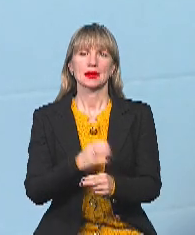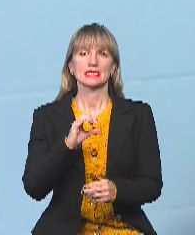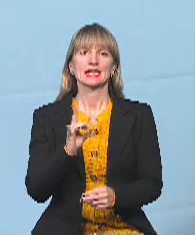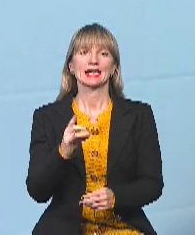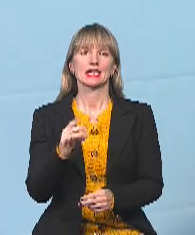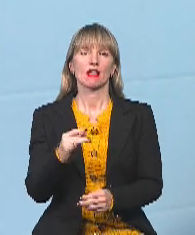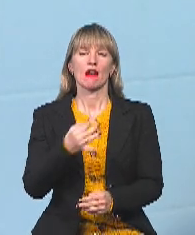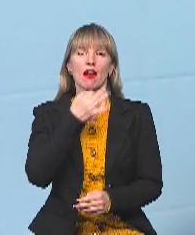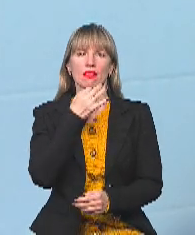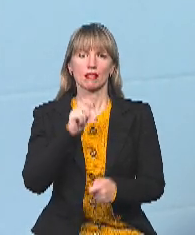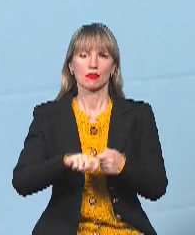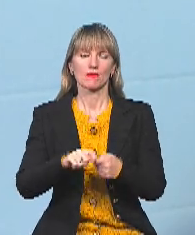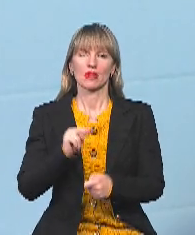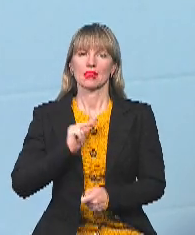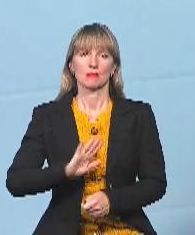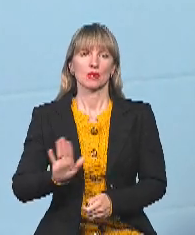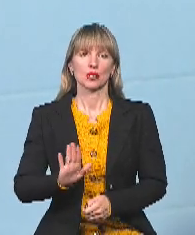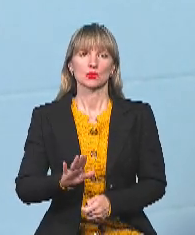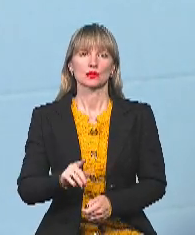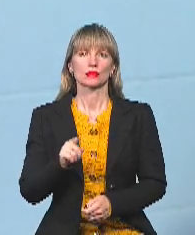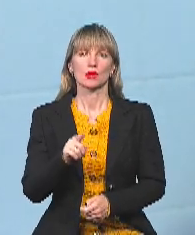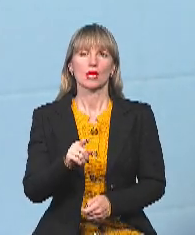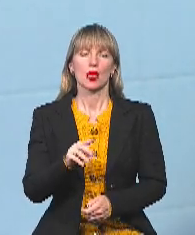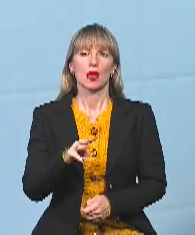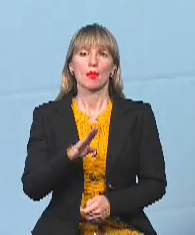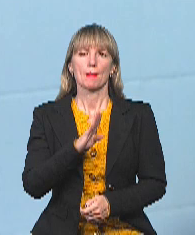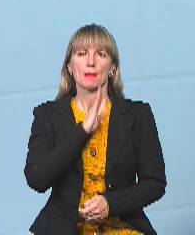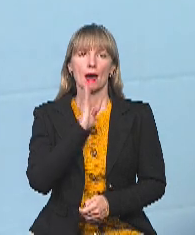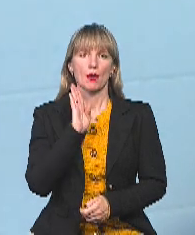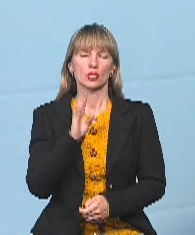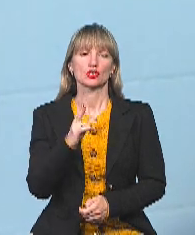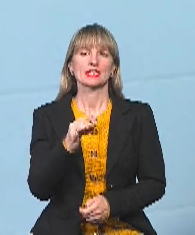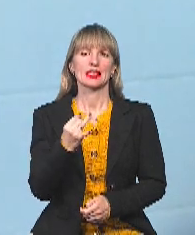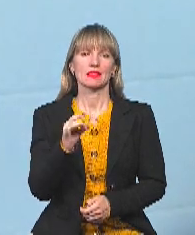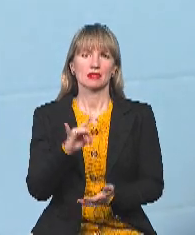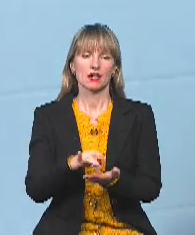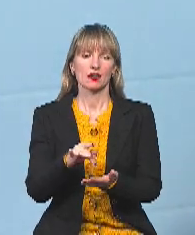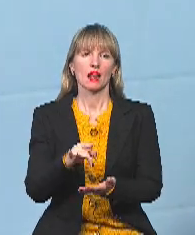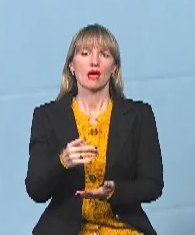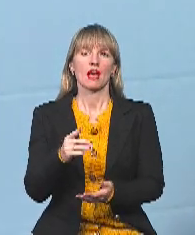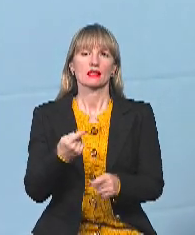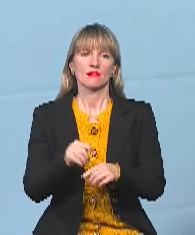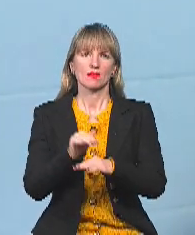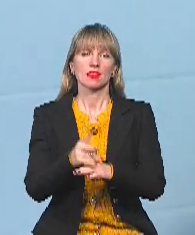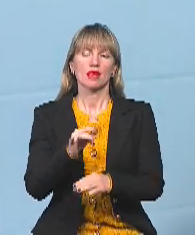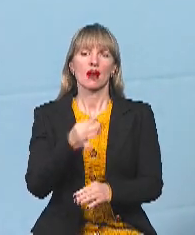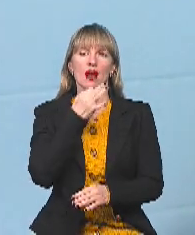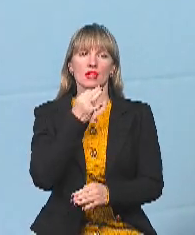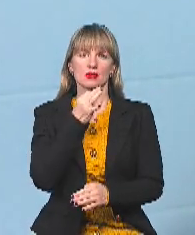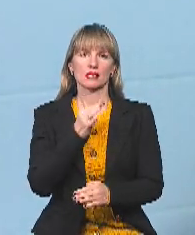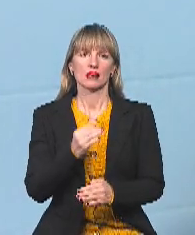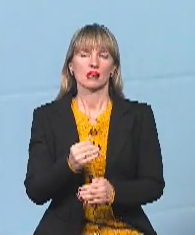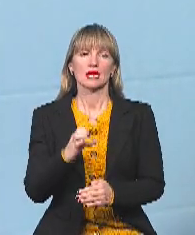рання діагностика не працює. Цей мамологічний центр – це виявлення на ранніх стадіях, а значить одужання